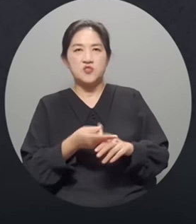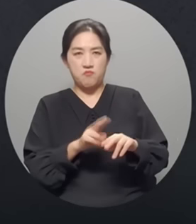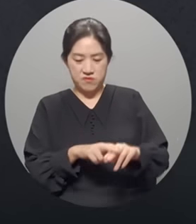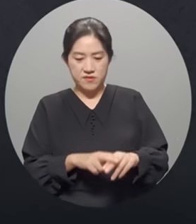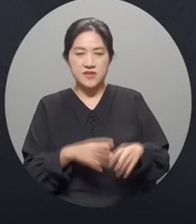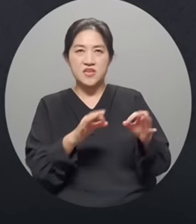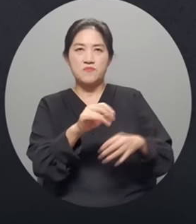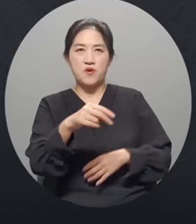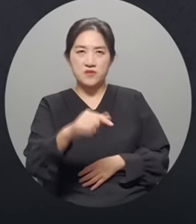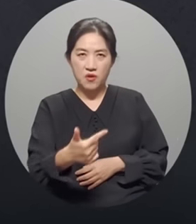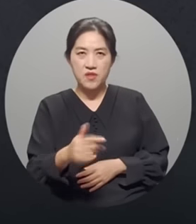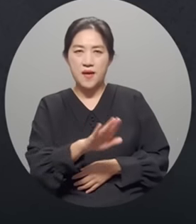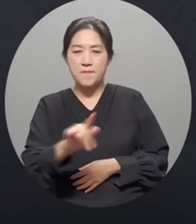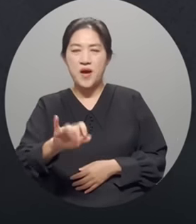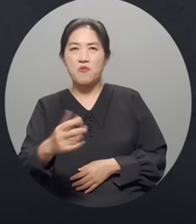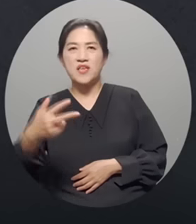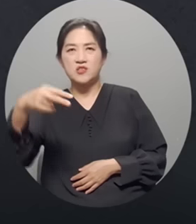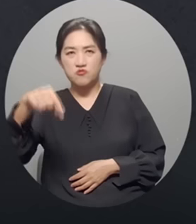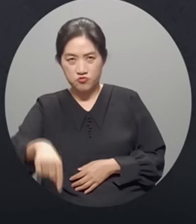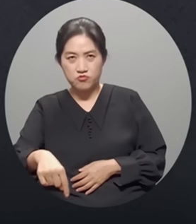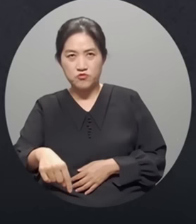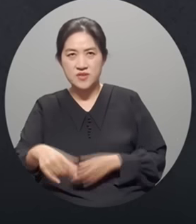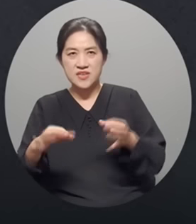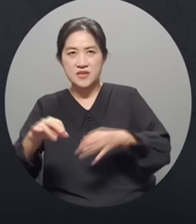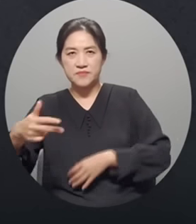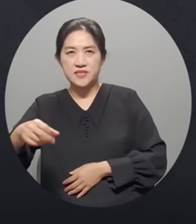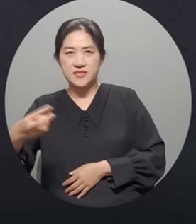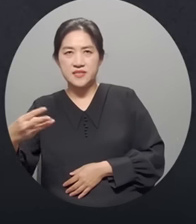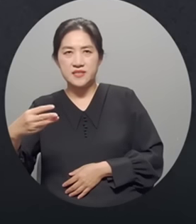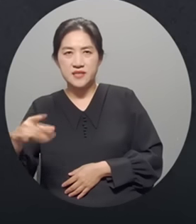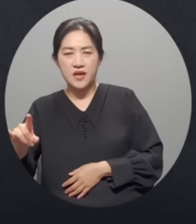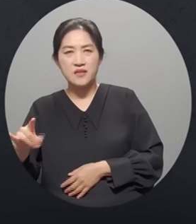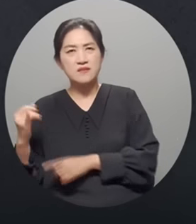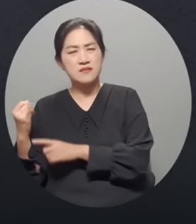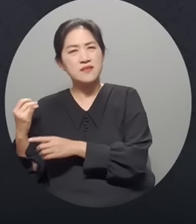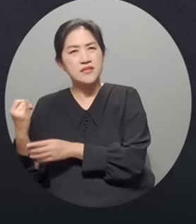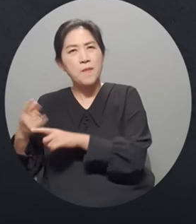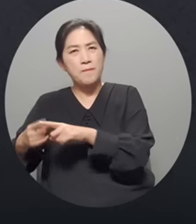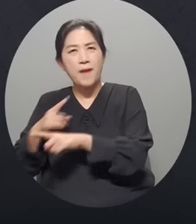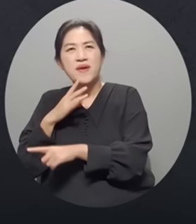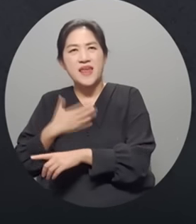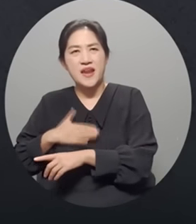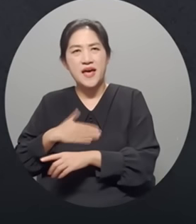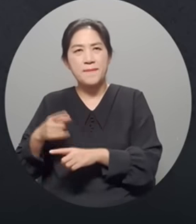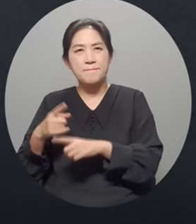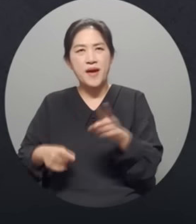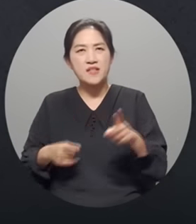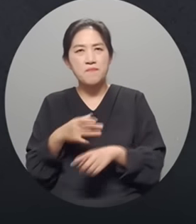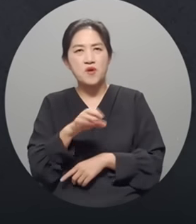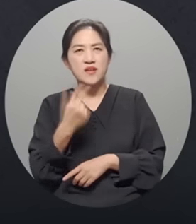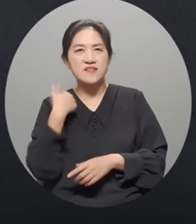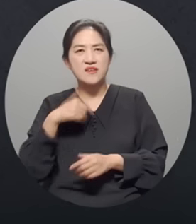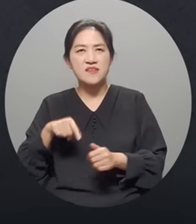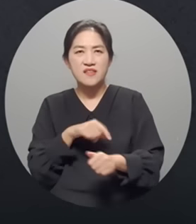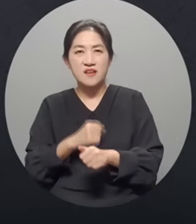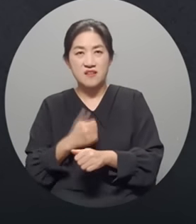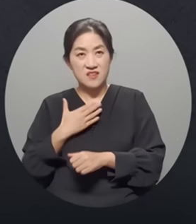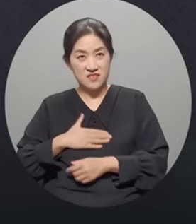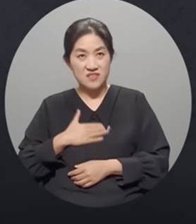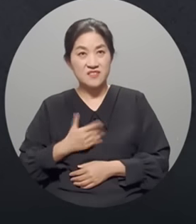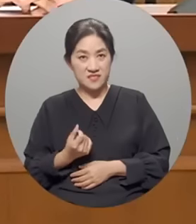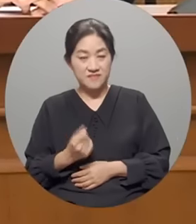선물은 김영선, 박완수, 김진태는 사모가 반밖에 몰라. 반은 명태균이가 뒤에서 했다는 건